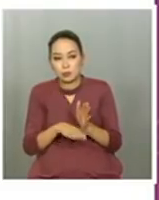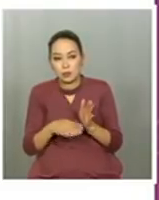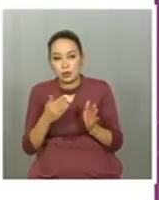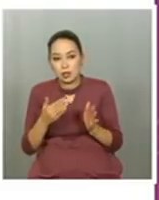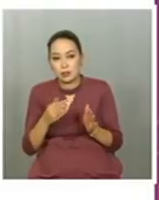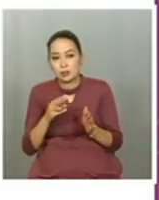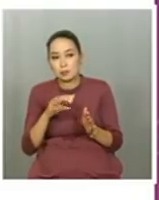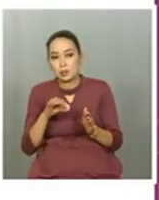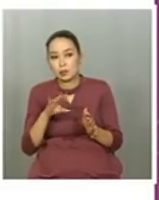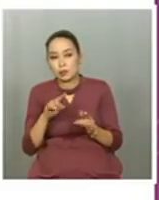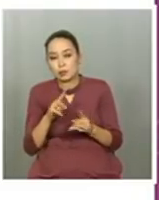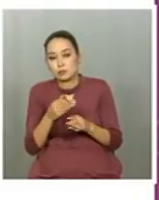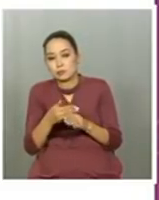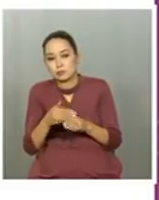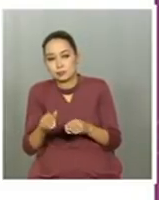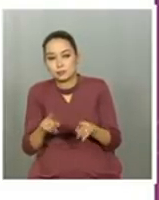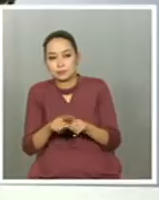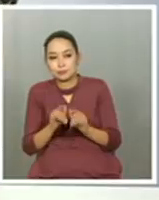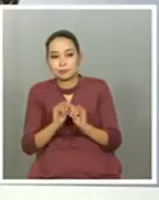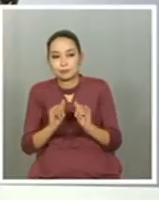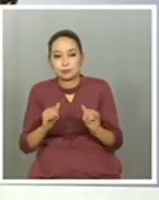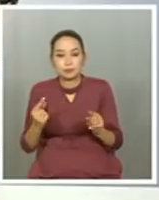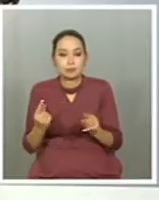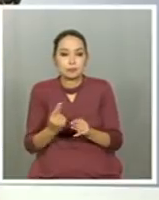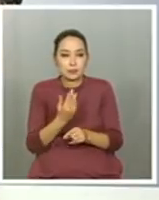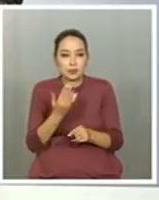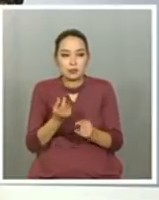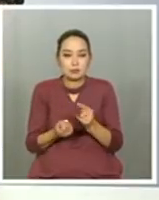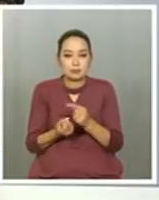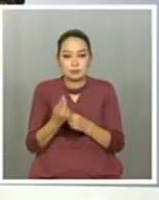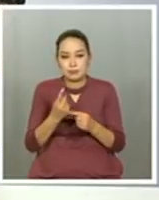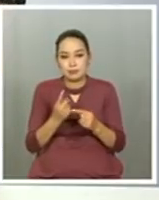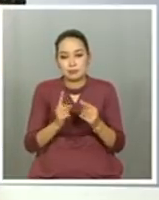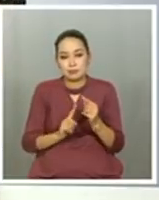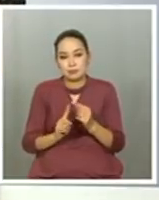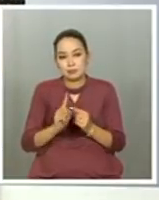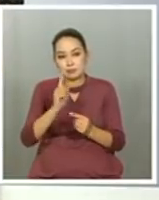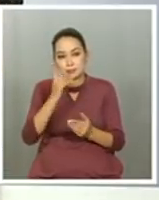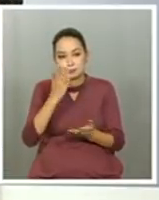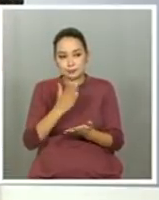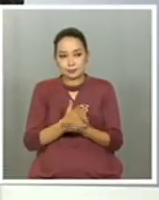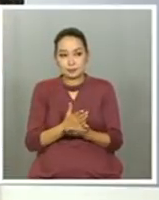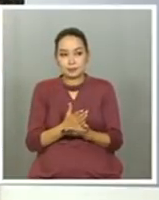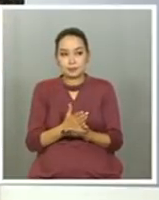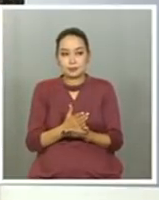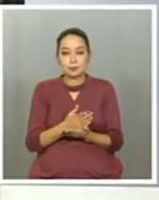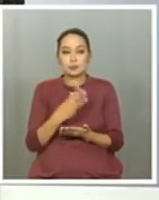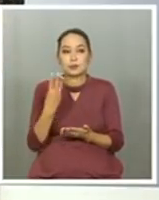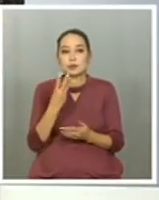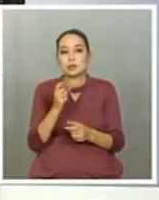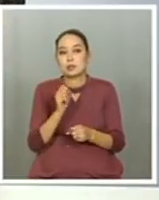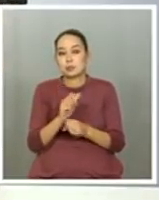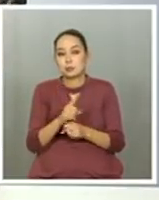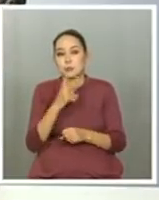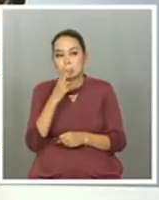жыныс жасушалары түзіледі. Балалар, үшінші тапсырманы.